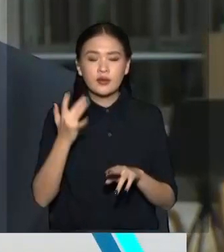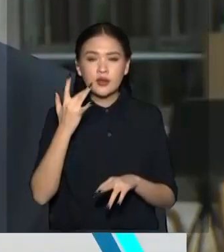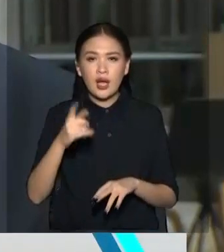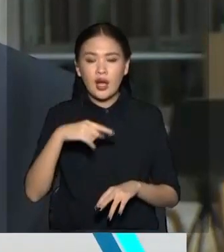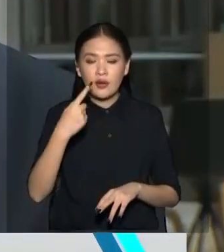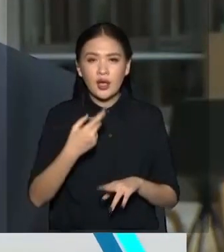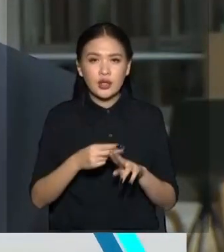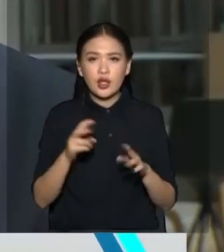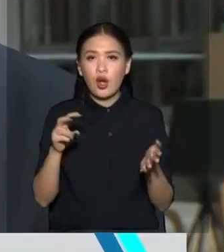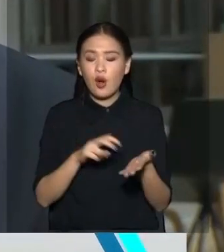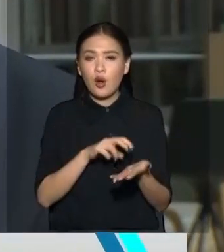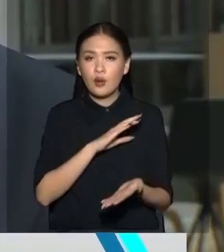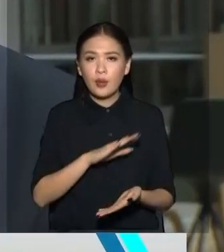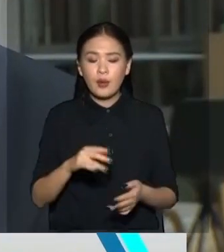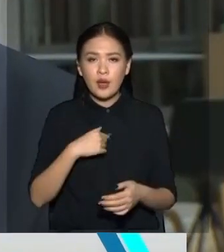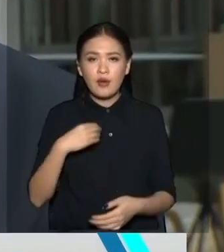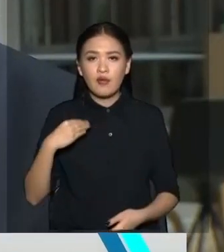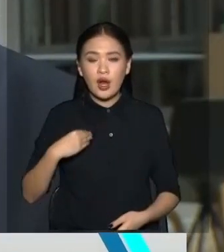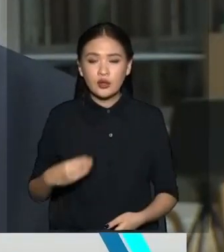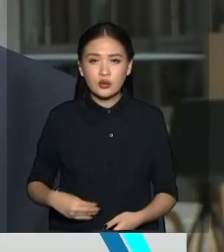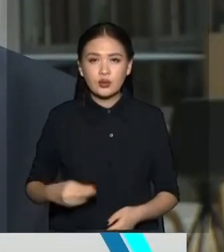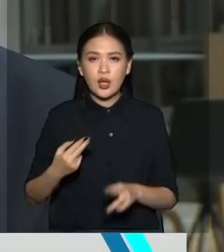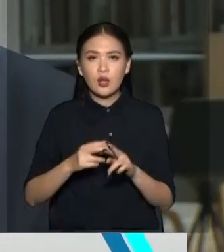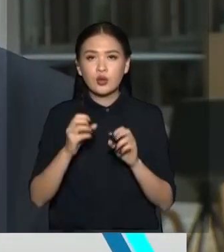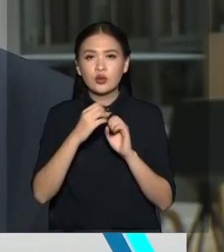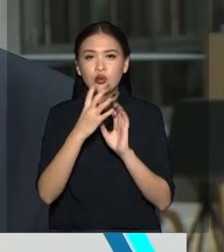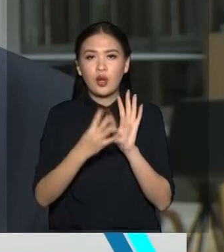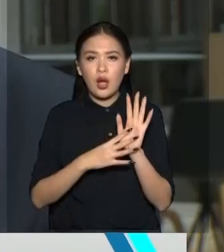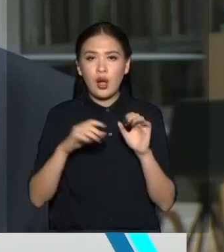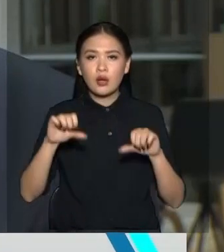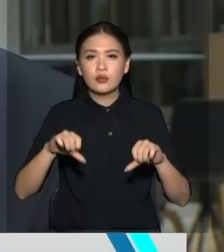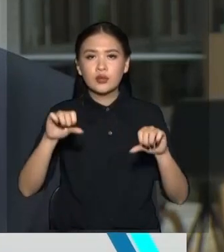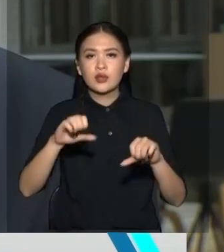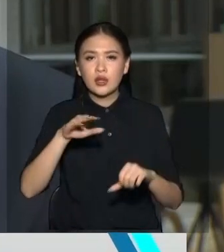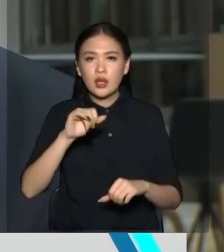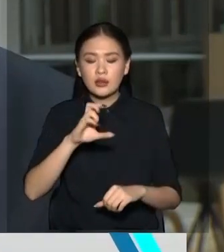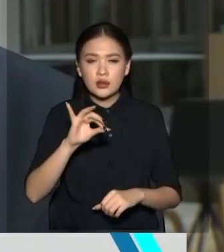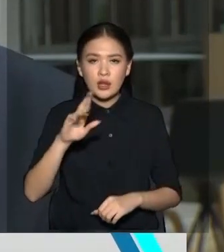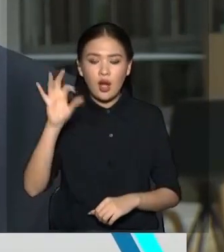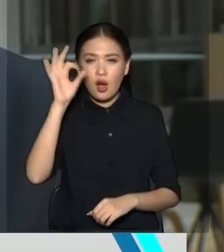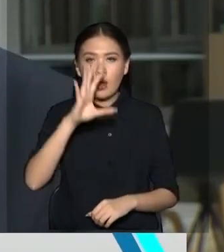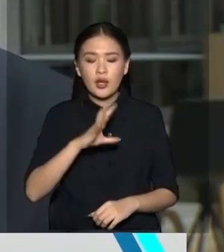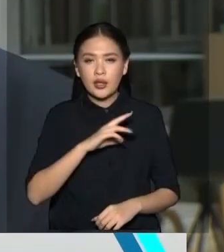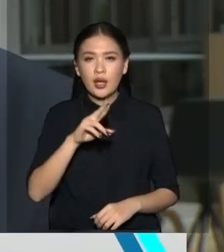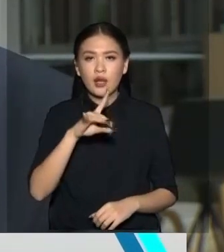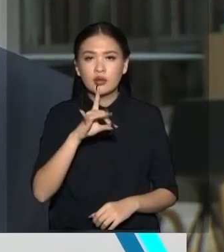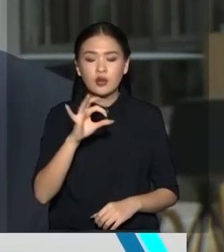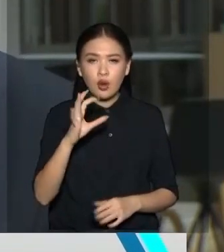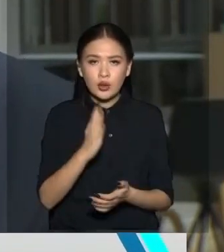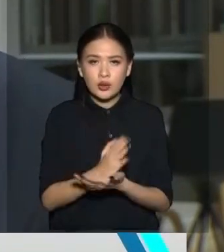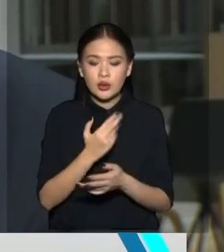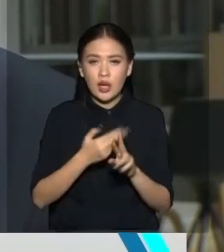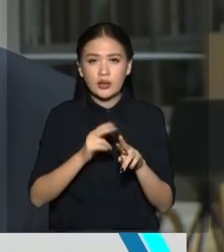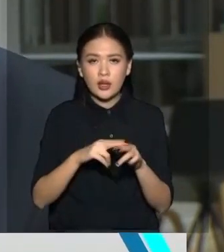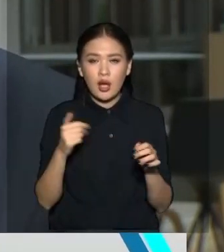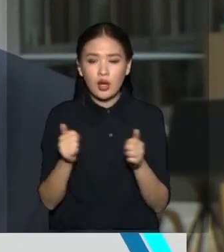Бұдан қорықпау керек. Мен французбын. Біздің елде 19 атом электр станциясы, 28 ядырлық реактор бар. Біз осы станциялардың жанында